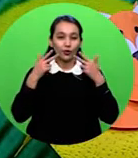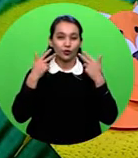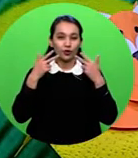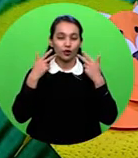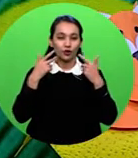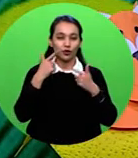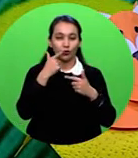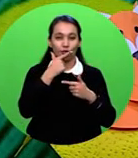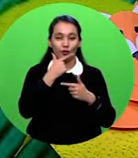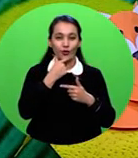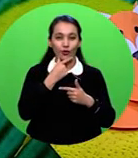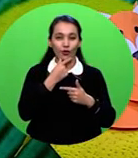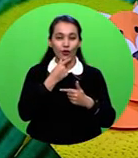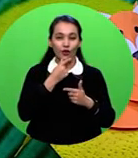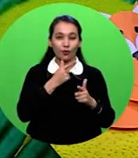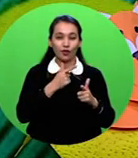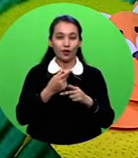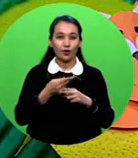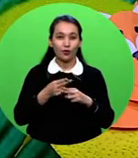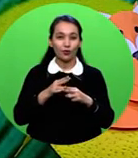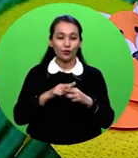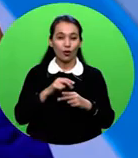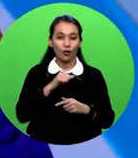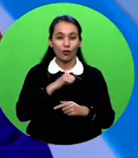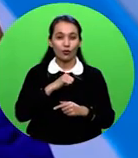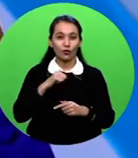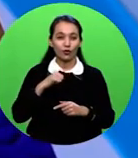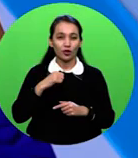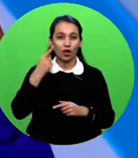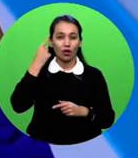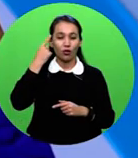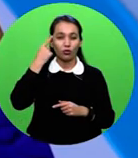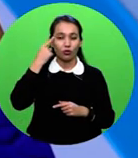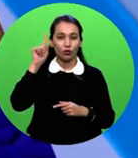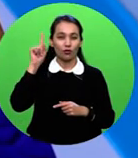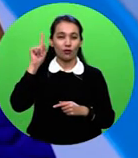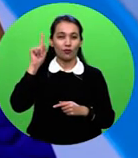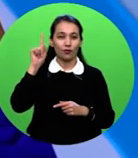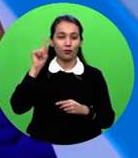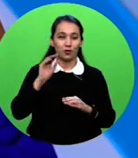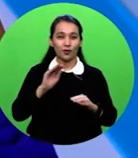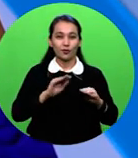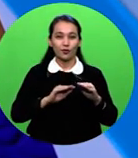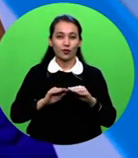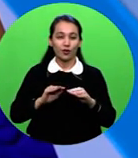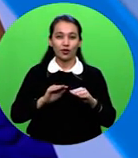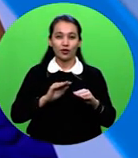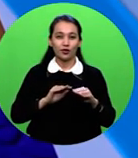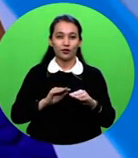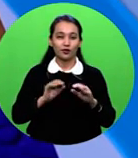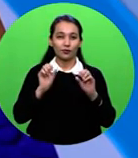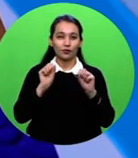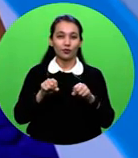mushukchani chiroyli ko'rinishga keltirish aziz o'quvchilar, Bu o'zingizning